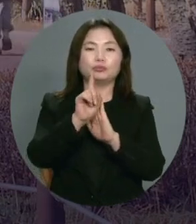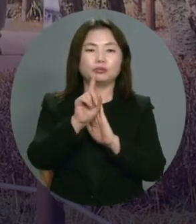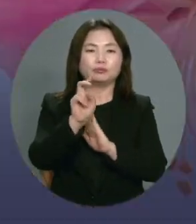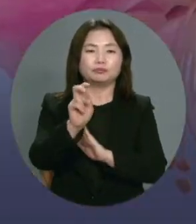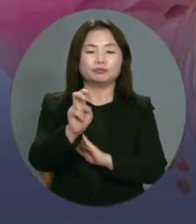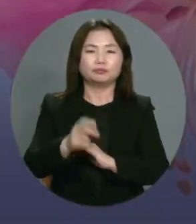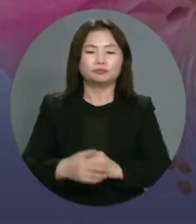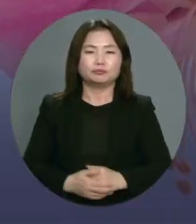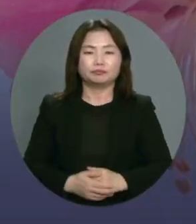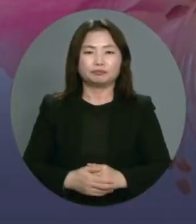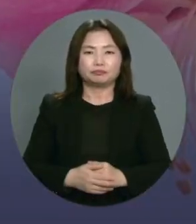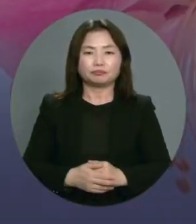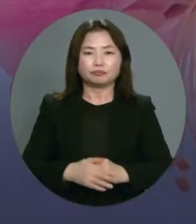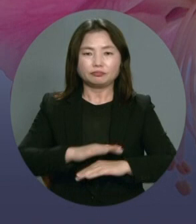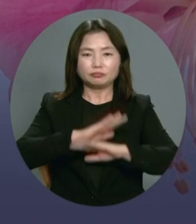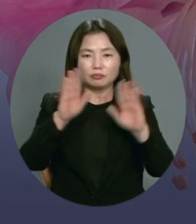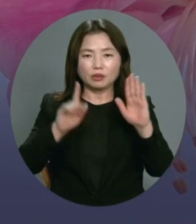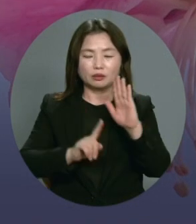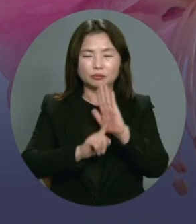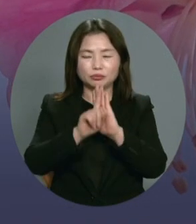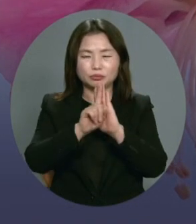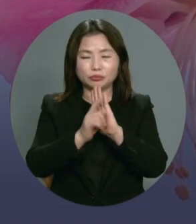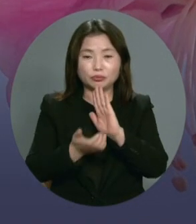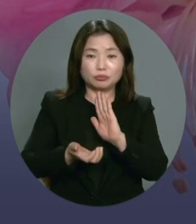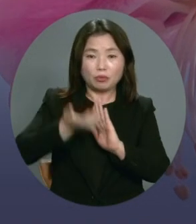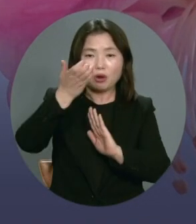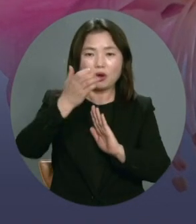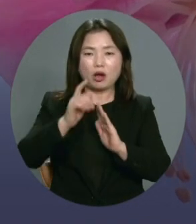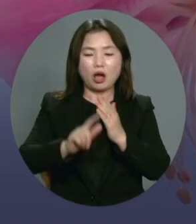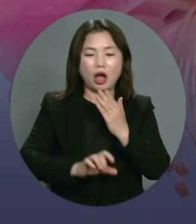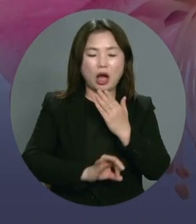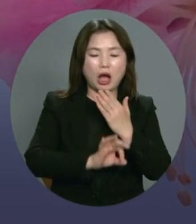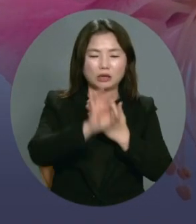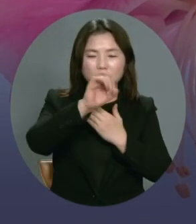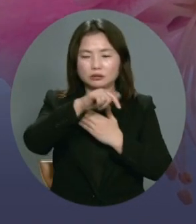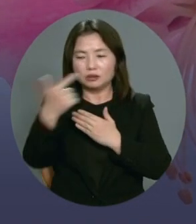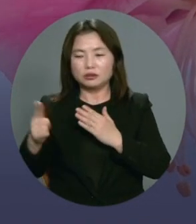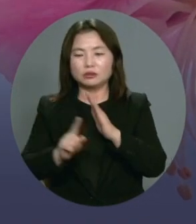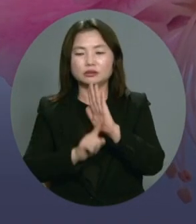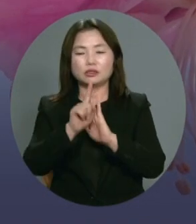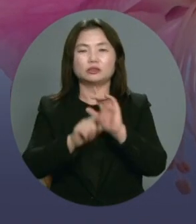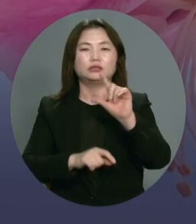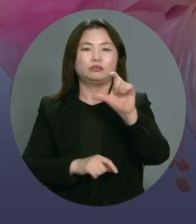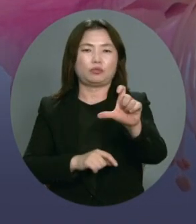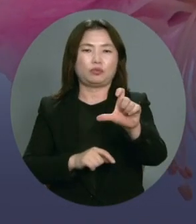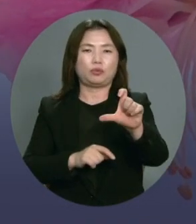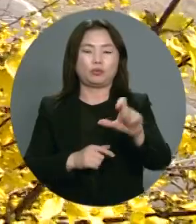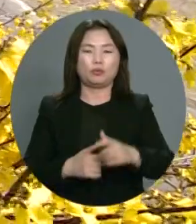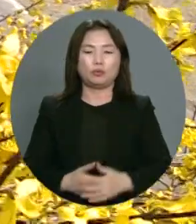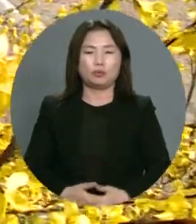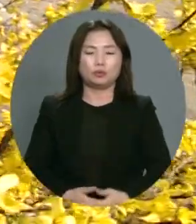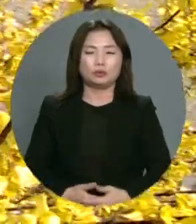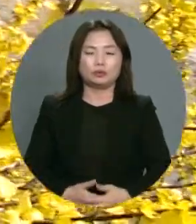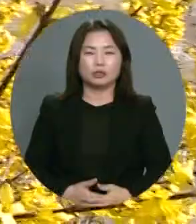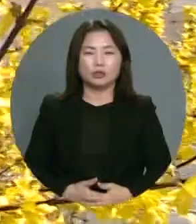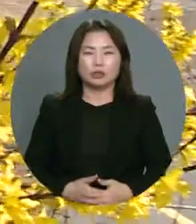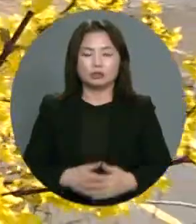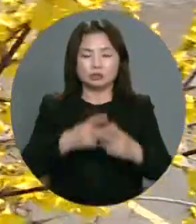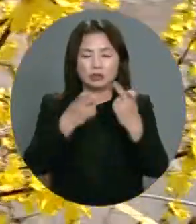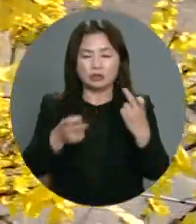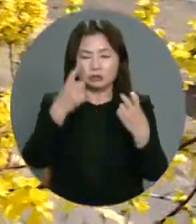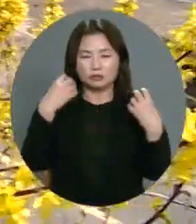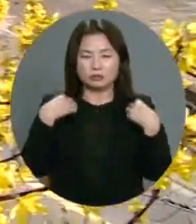예상됩니다. 낮에는 기온이 껑충 올라 일교차가 15도 이상 벌어지겠습니다.